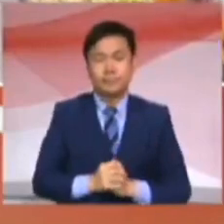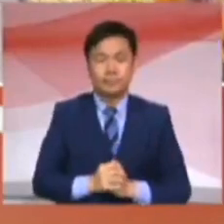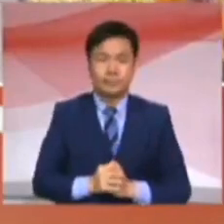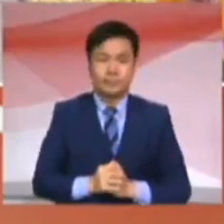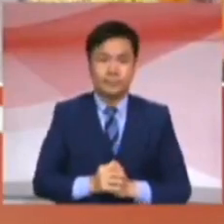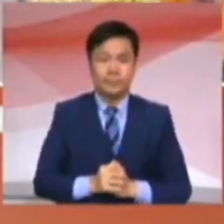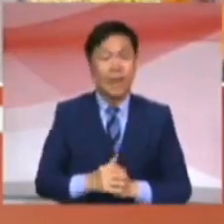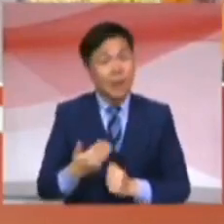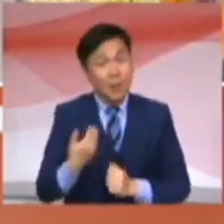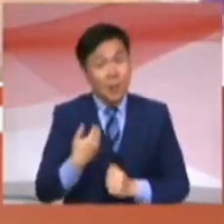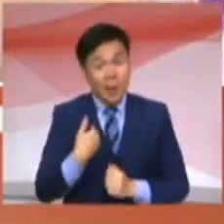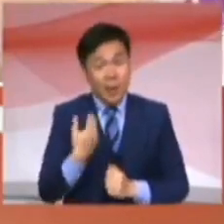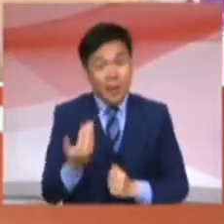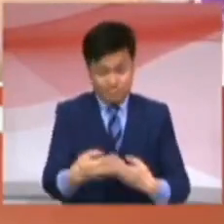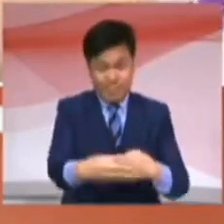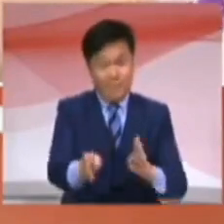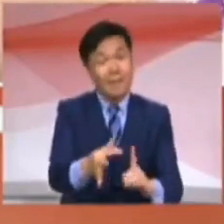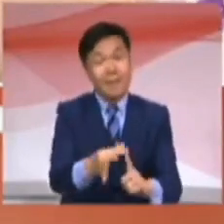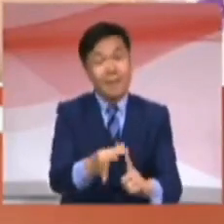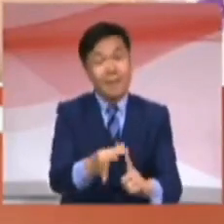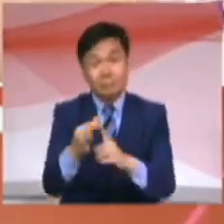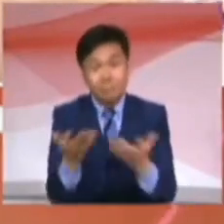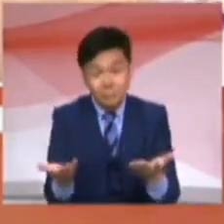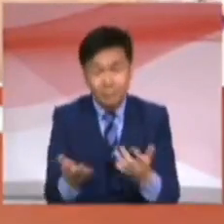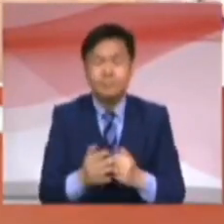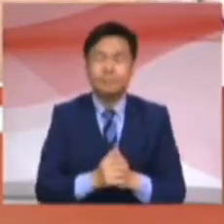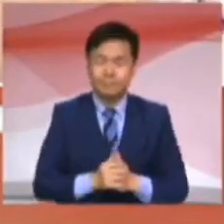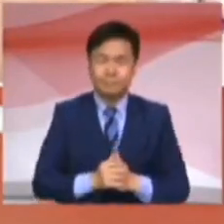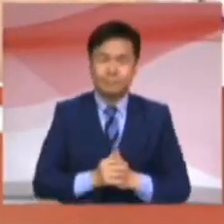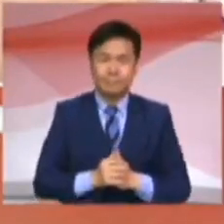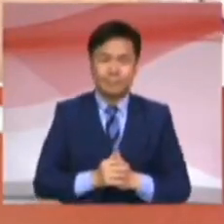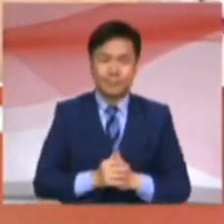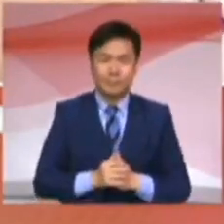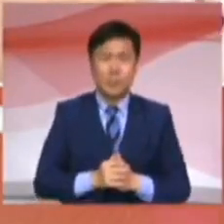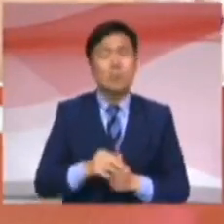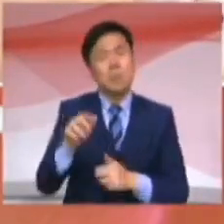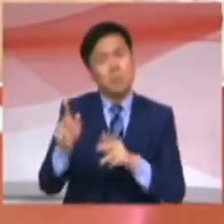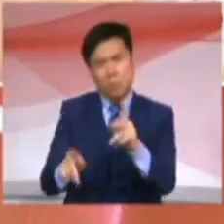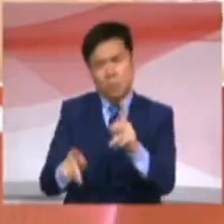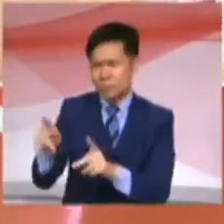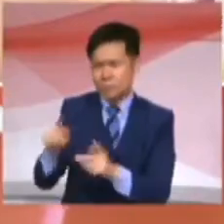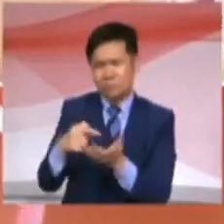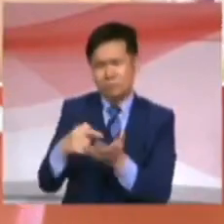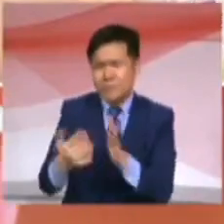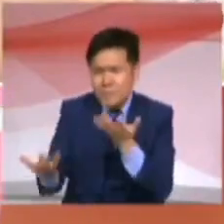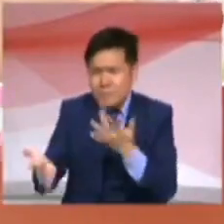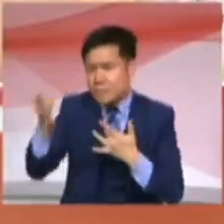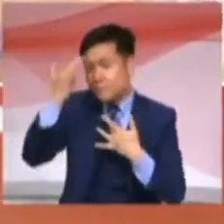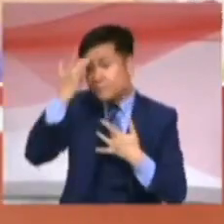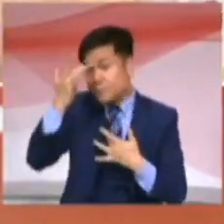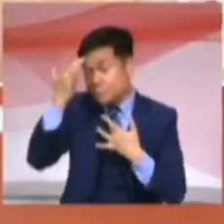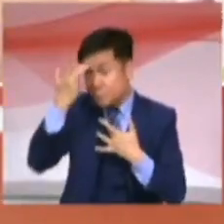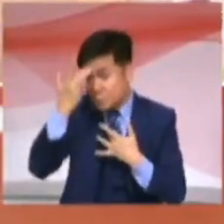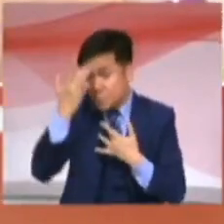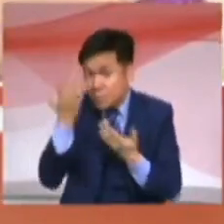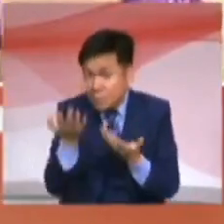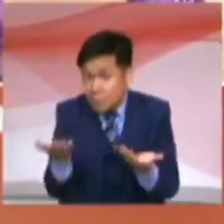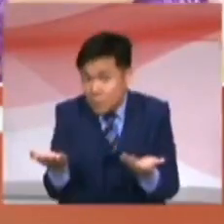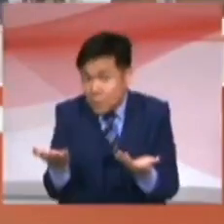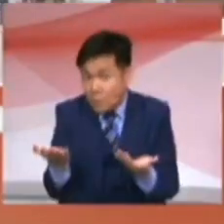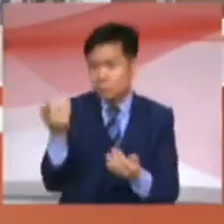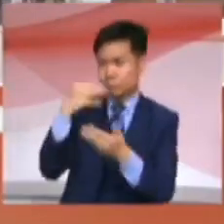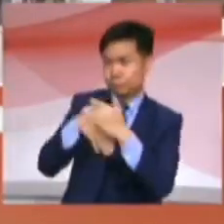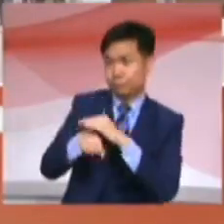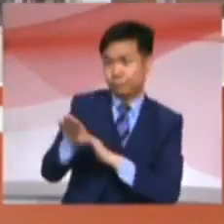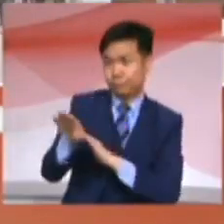kita sediakan juga bilik khas. Ada keadaan mungkin calon-calon menunjukkan gejala dan apabila sampai